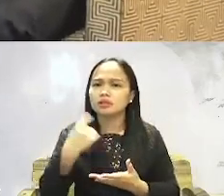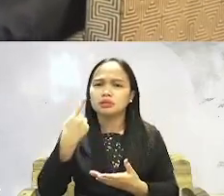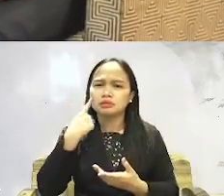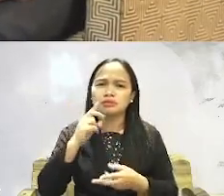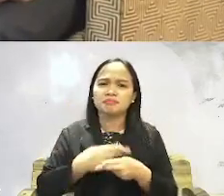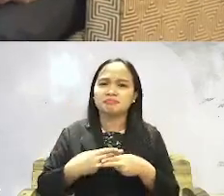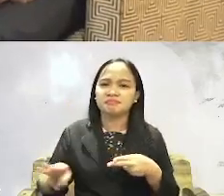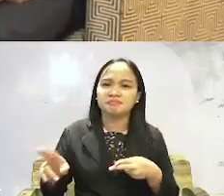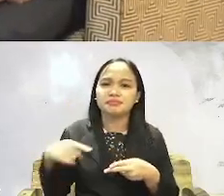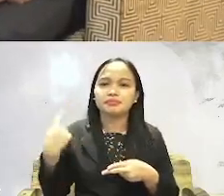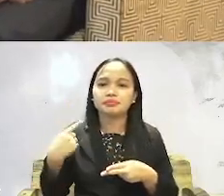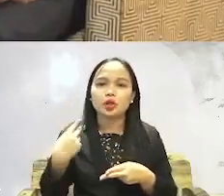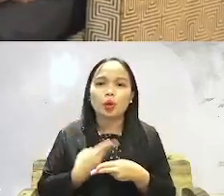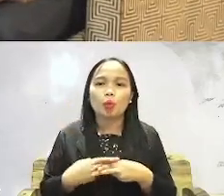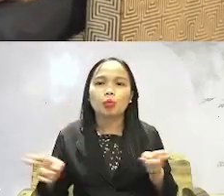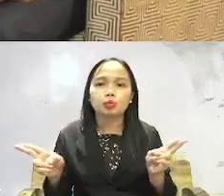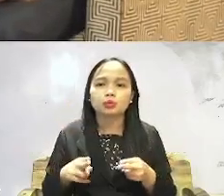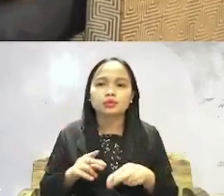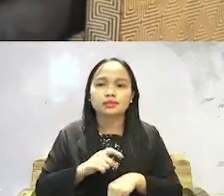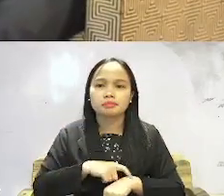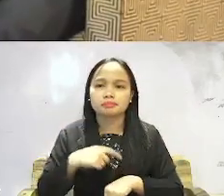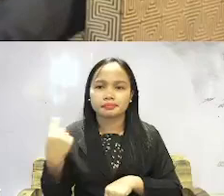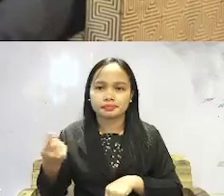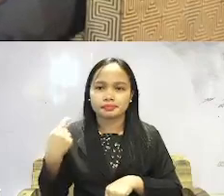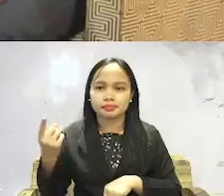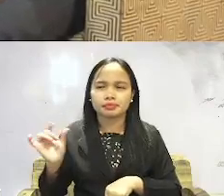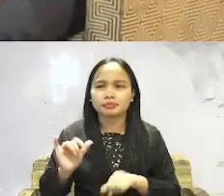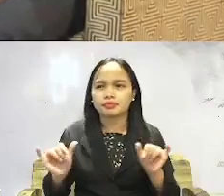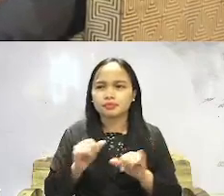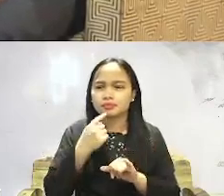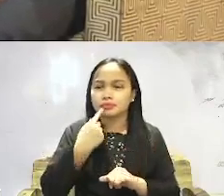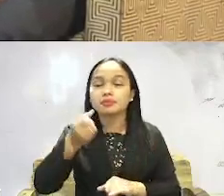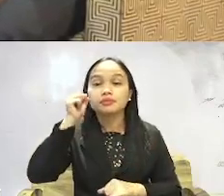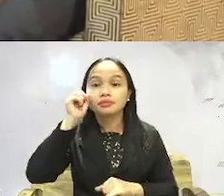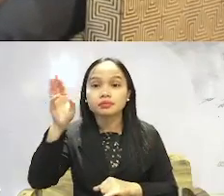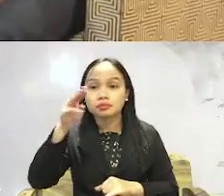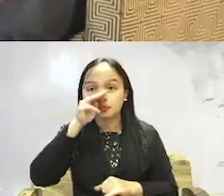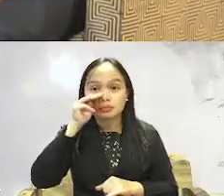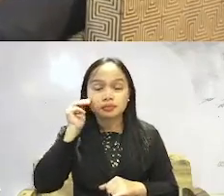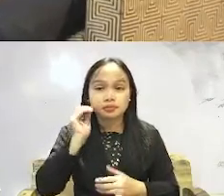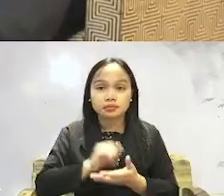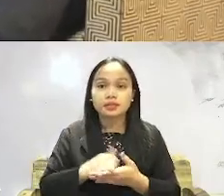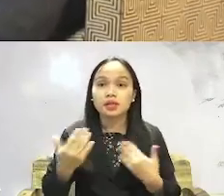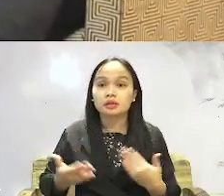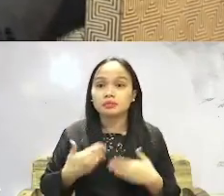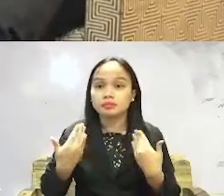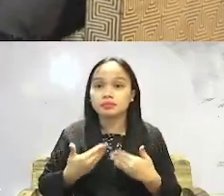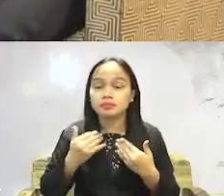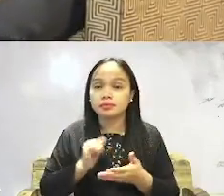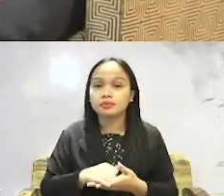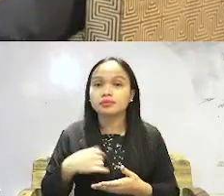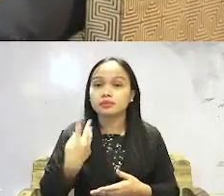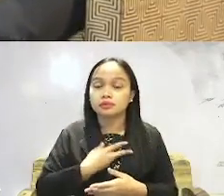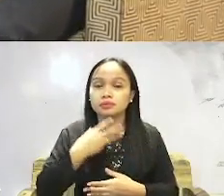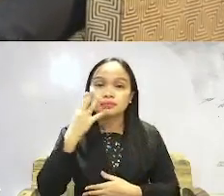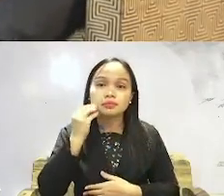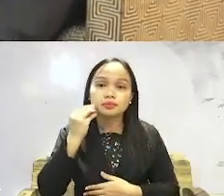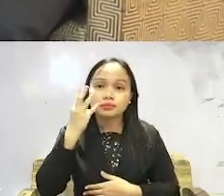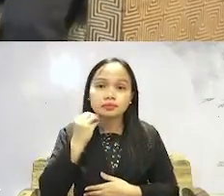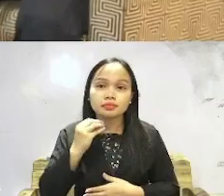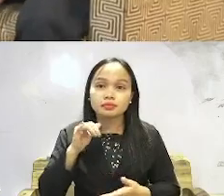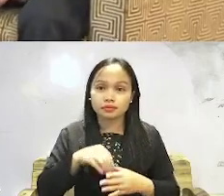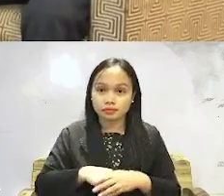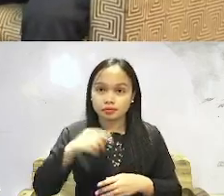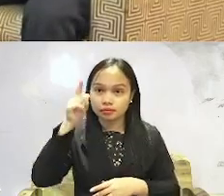lamang. Diba yung ano eh, may sinabi doon si Sir Maki na yung happiness na mararanasan natin sa pagmamahal